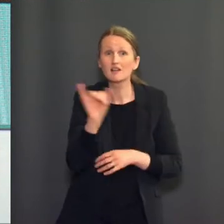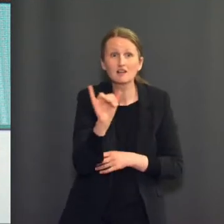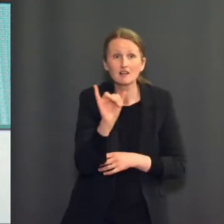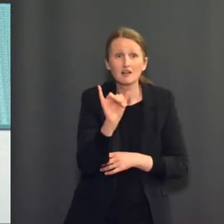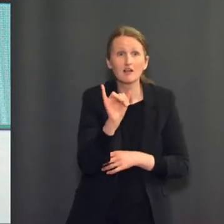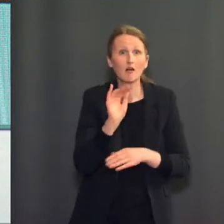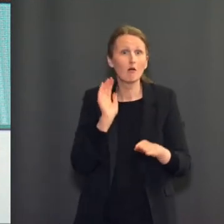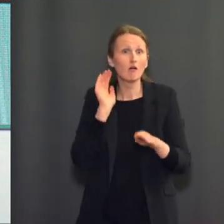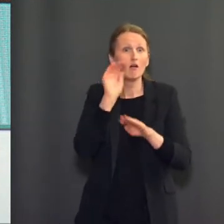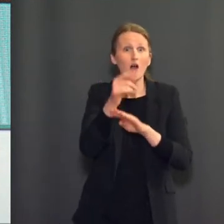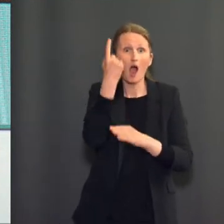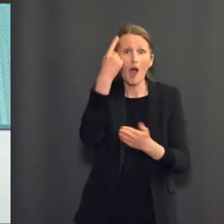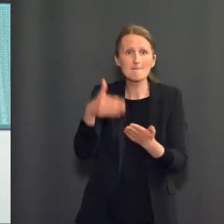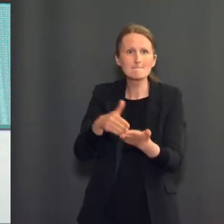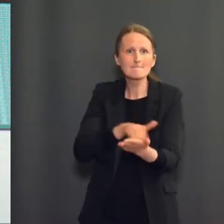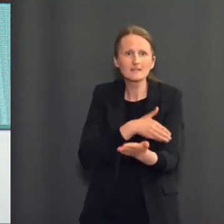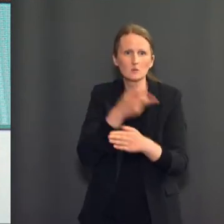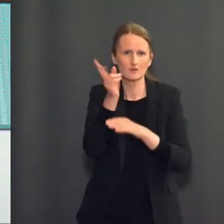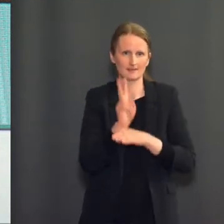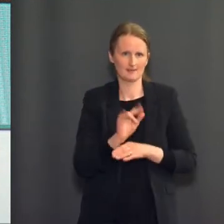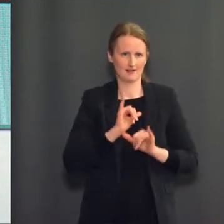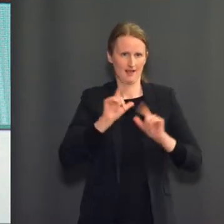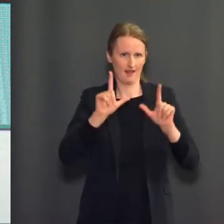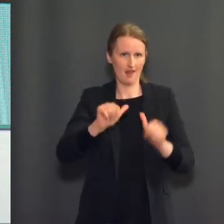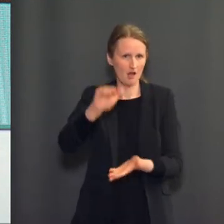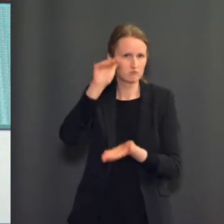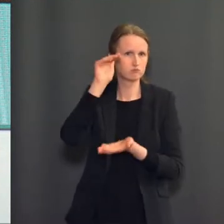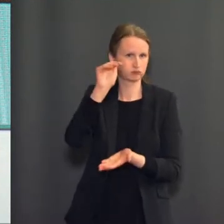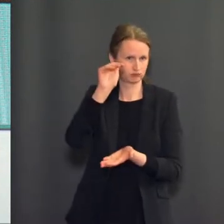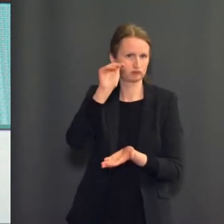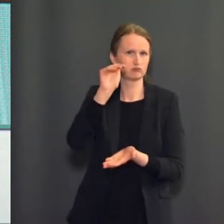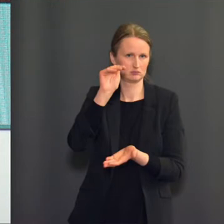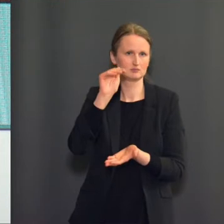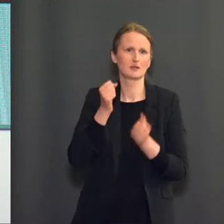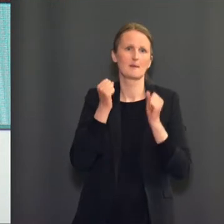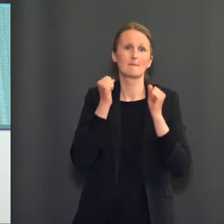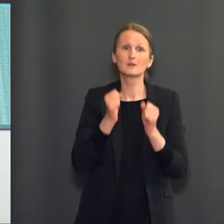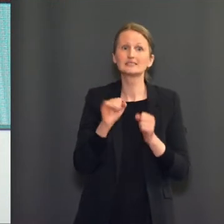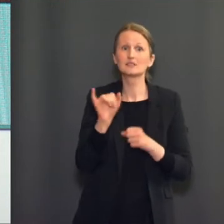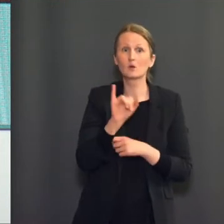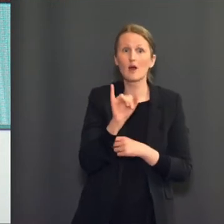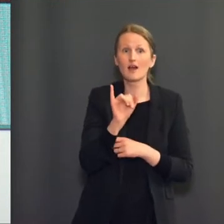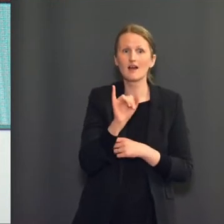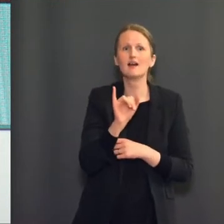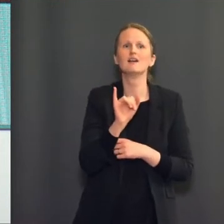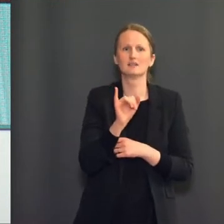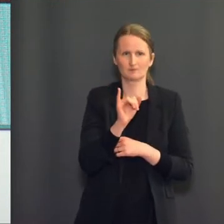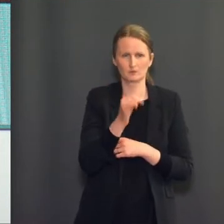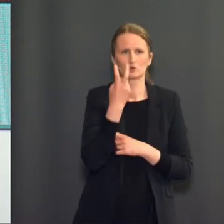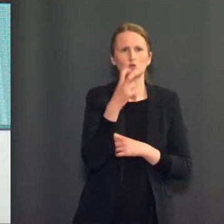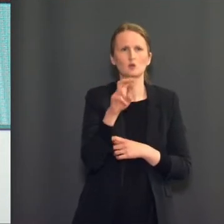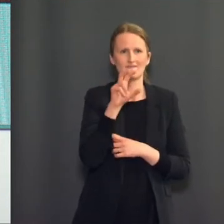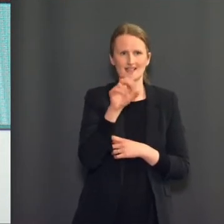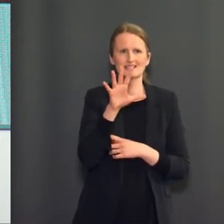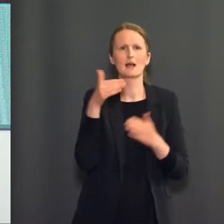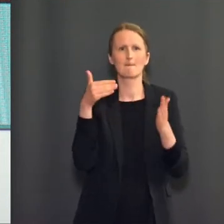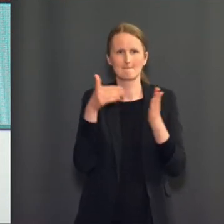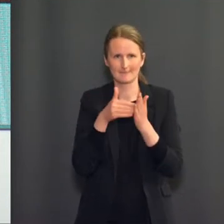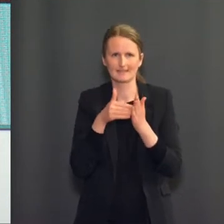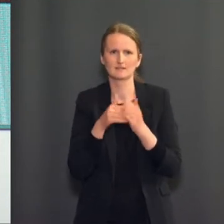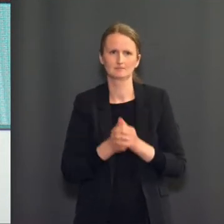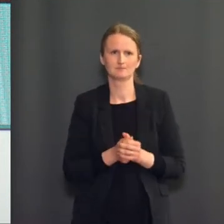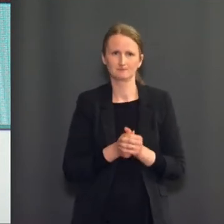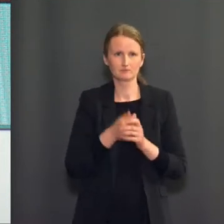de tests, dont 225 000 tests ont déjà été commandés et livrés au niveau des entreprises